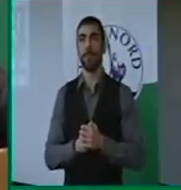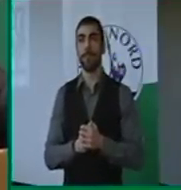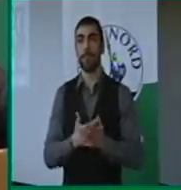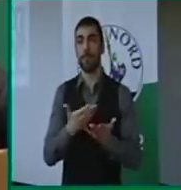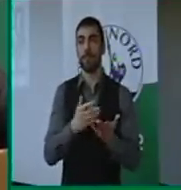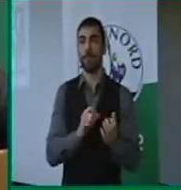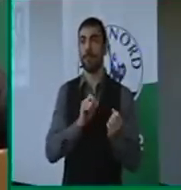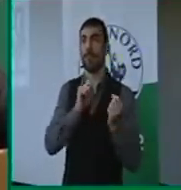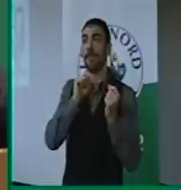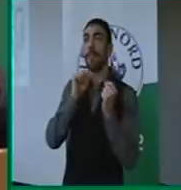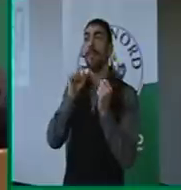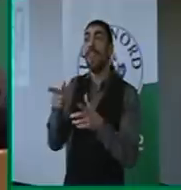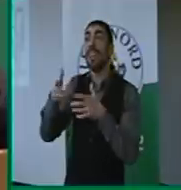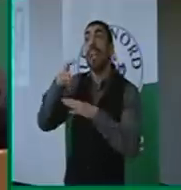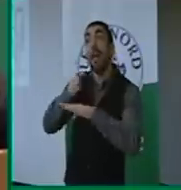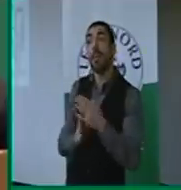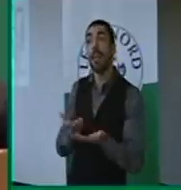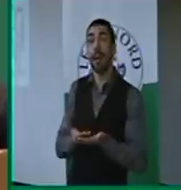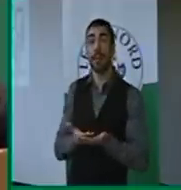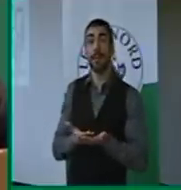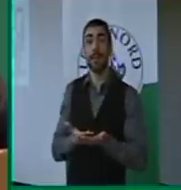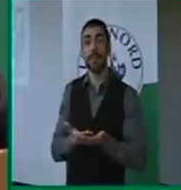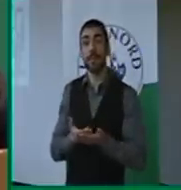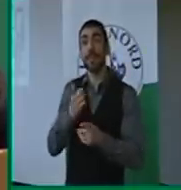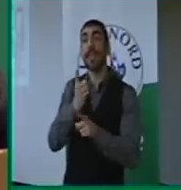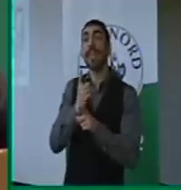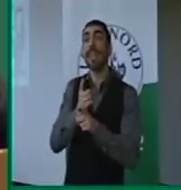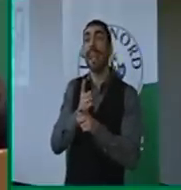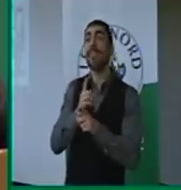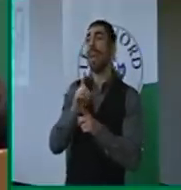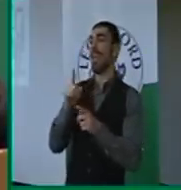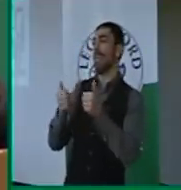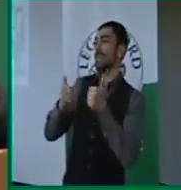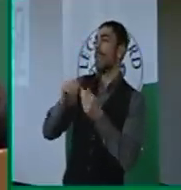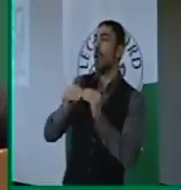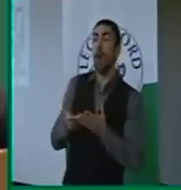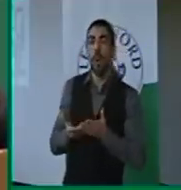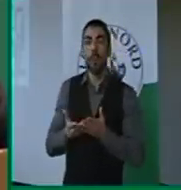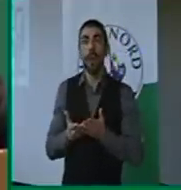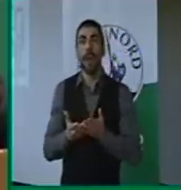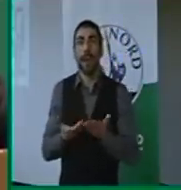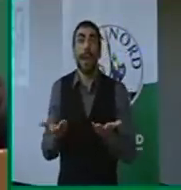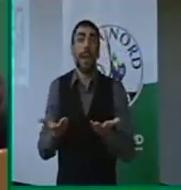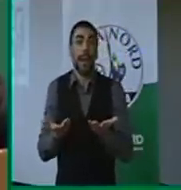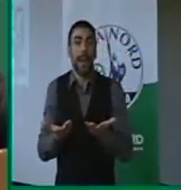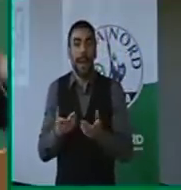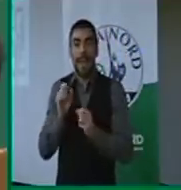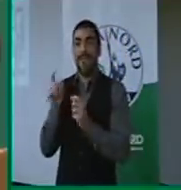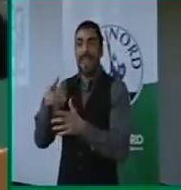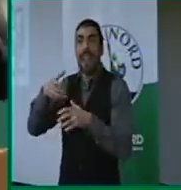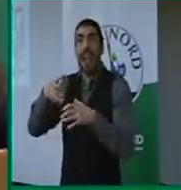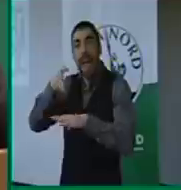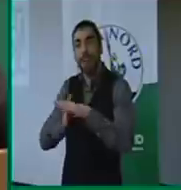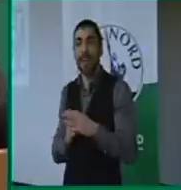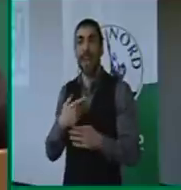la metà bisogna recuperare competitività Caro il mio Lombardo